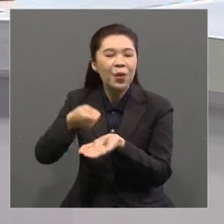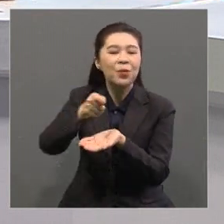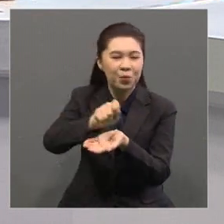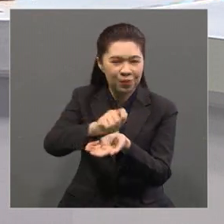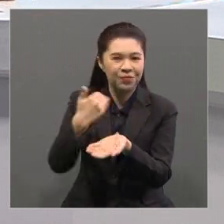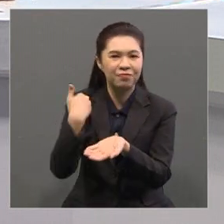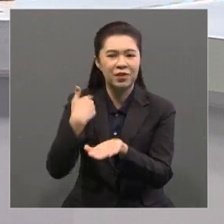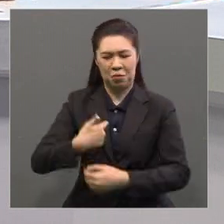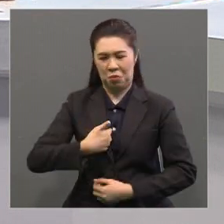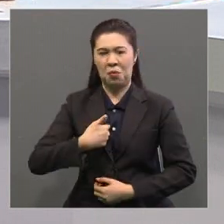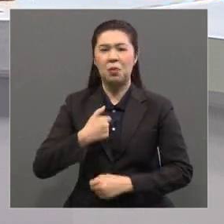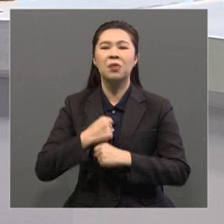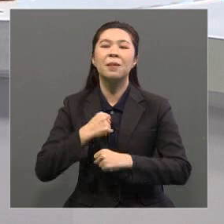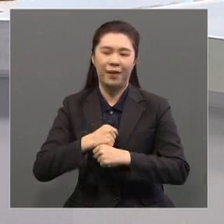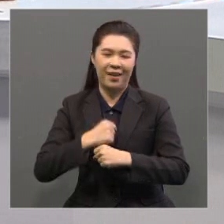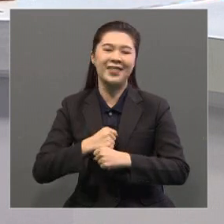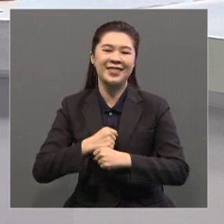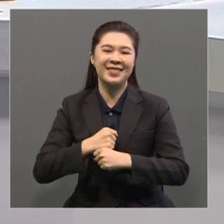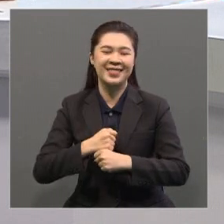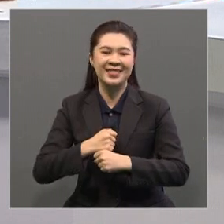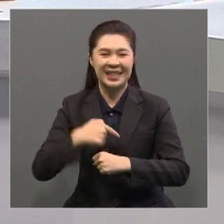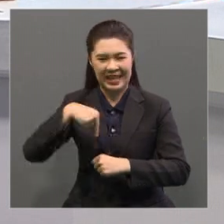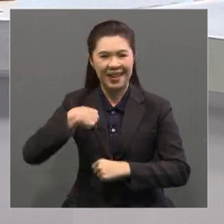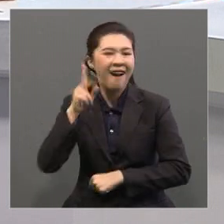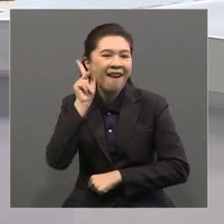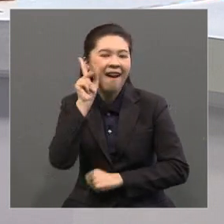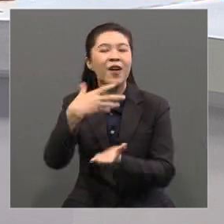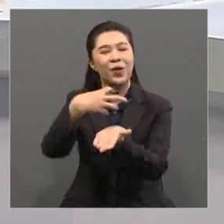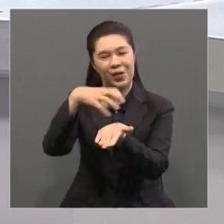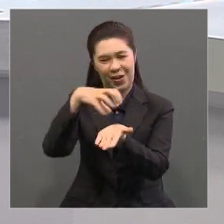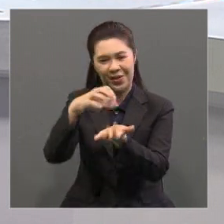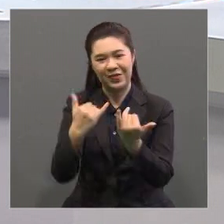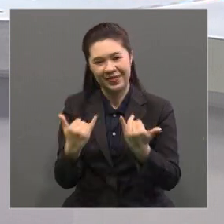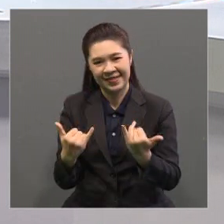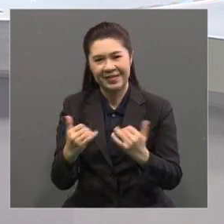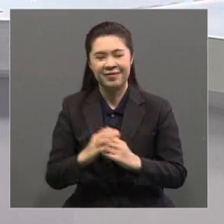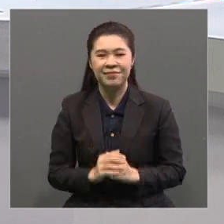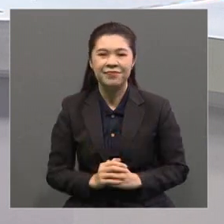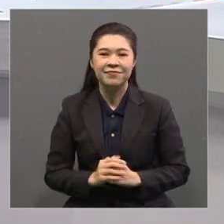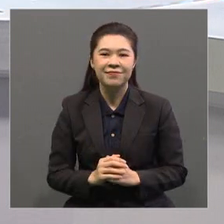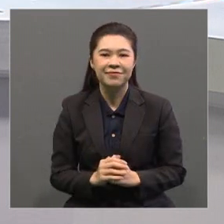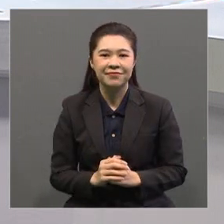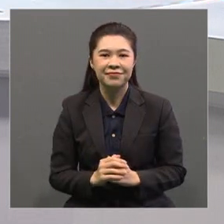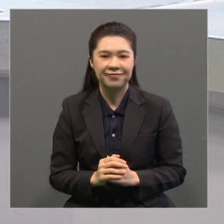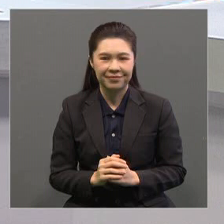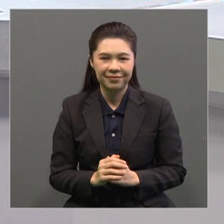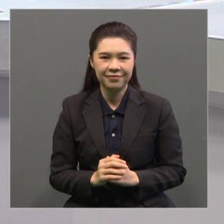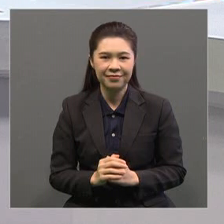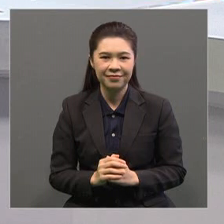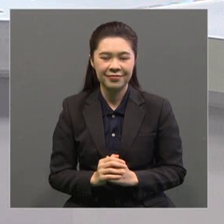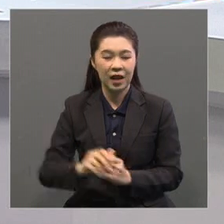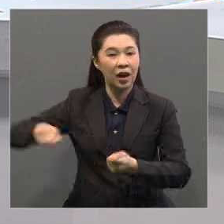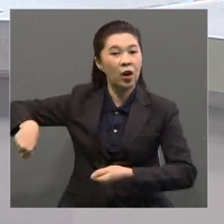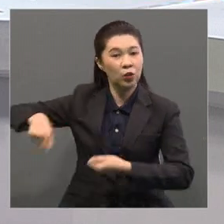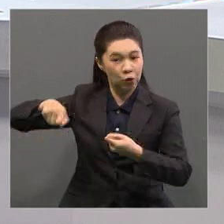ทำงานครับสุดๆเอาเป็นว่าคือยังไงก็ตามบรรยากาศการเล่น